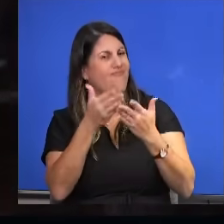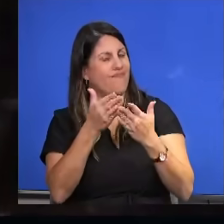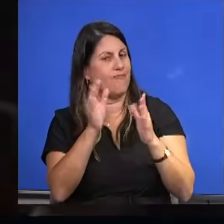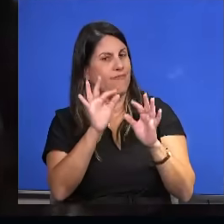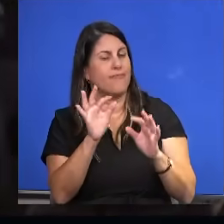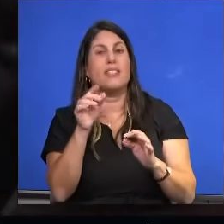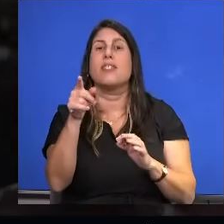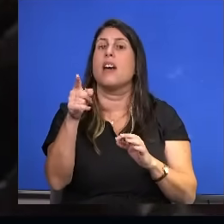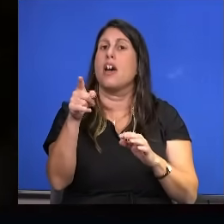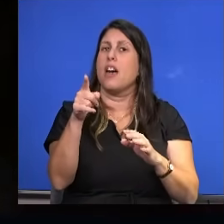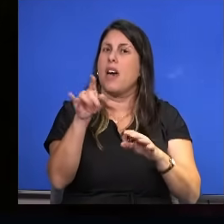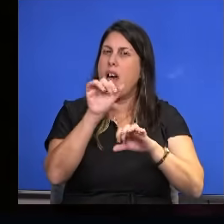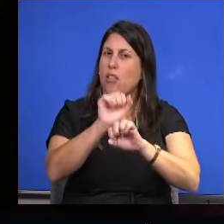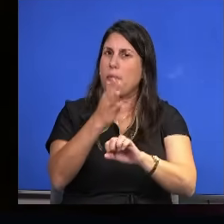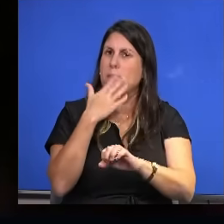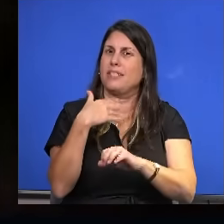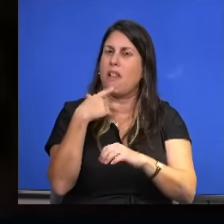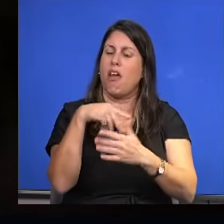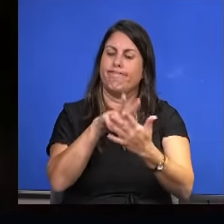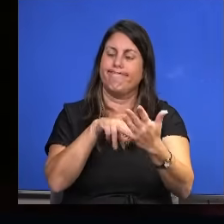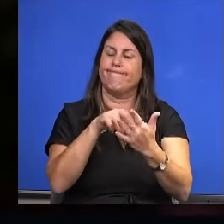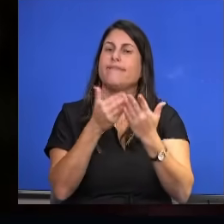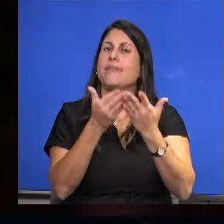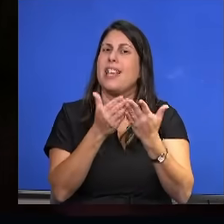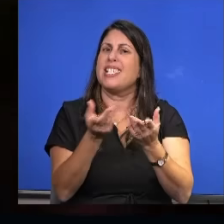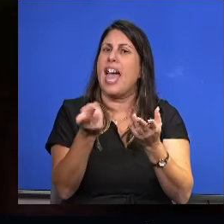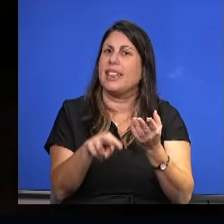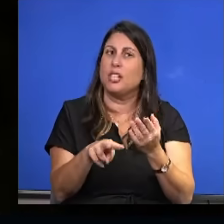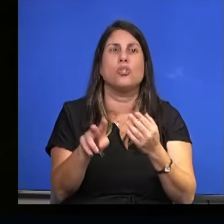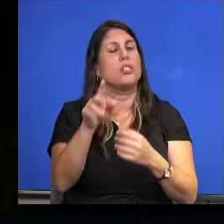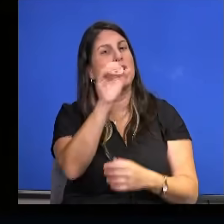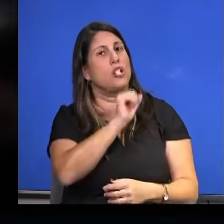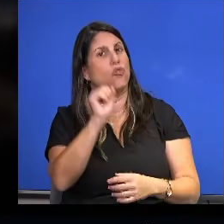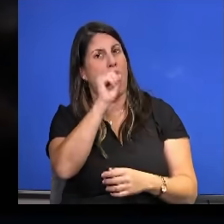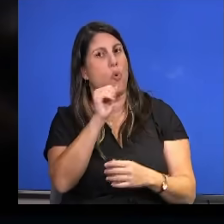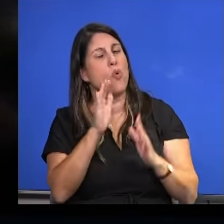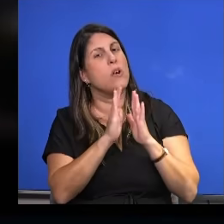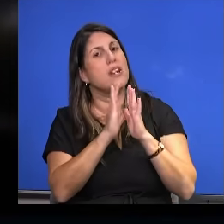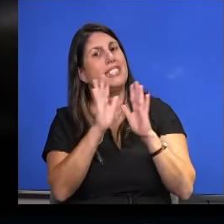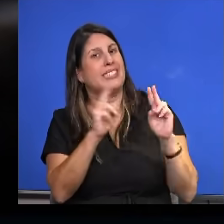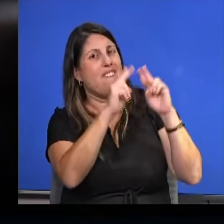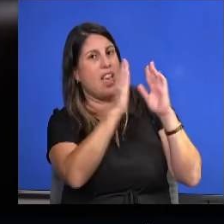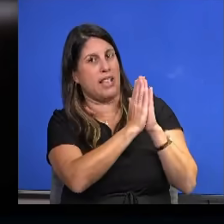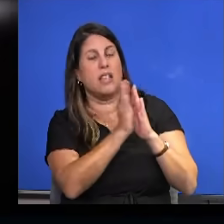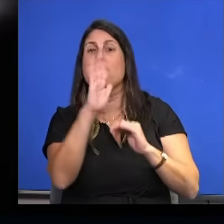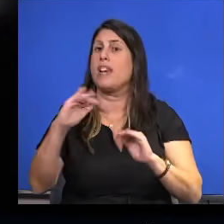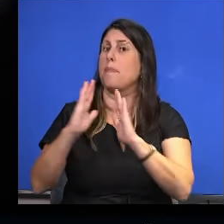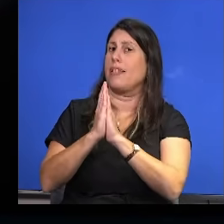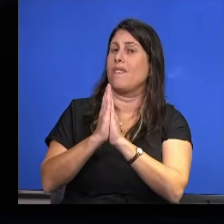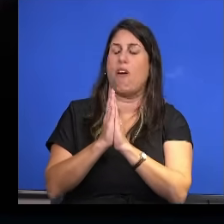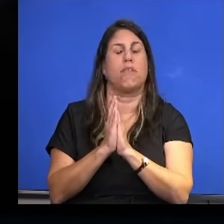בישראל קראו קדיש על הנרצחים, שרו את ההמנון הצרפתי המרסלייז ואת התקווה.